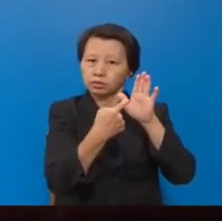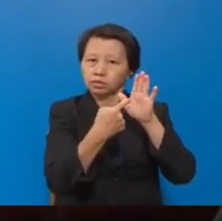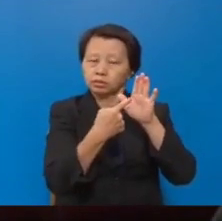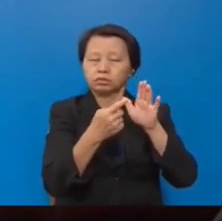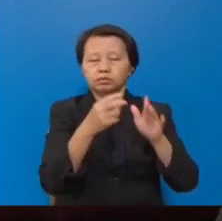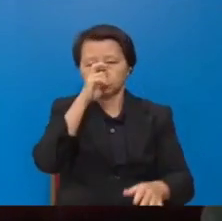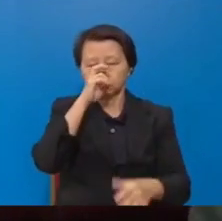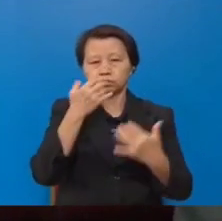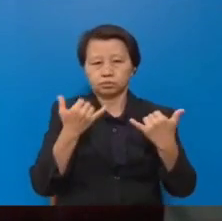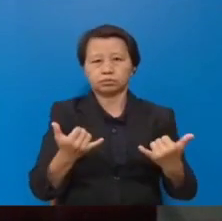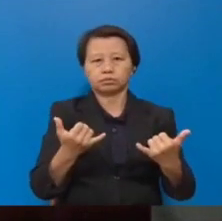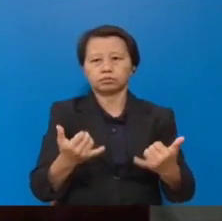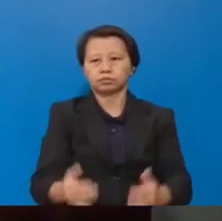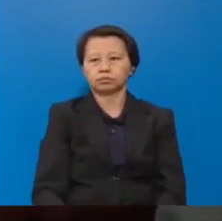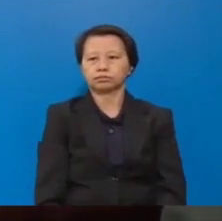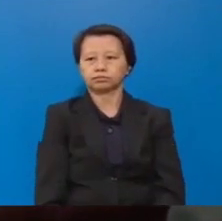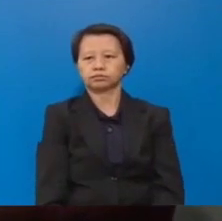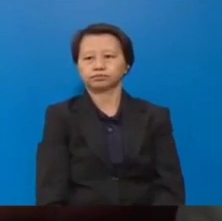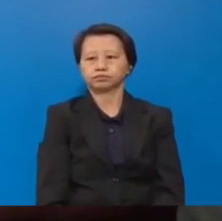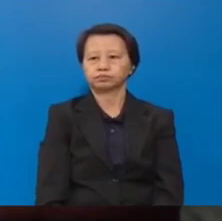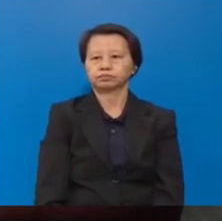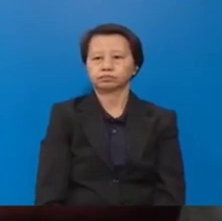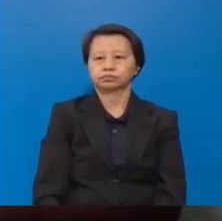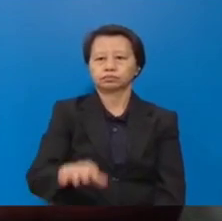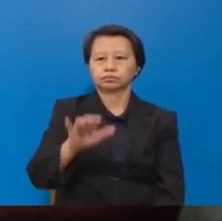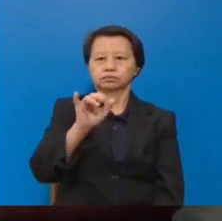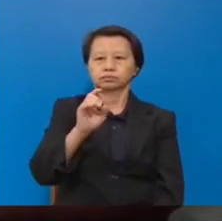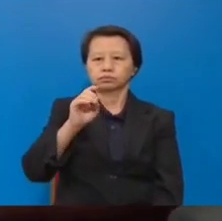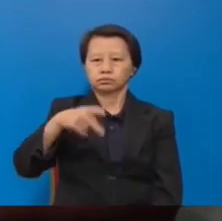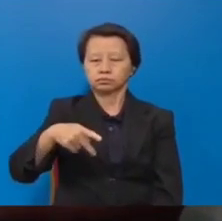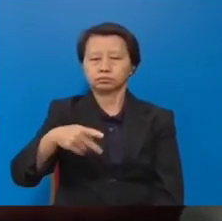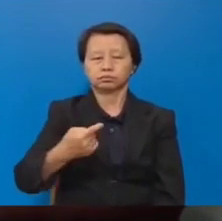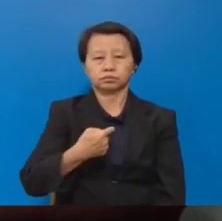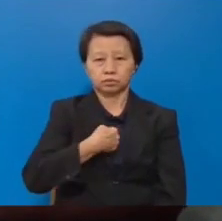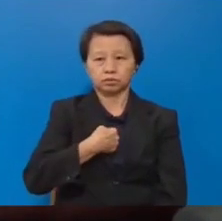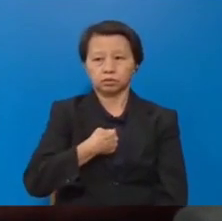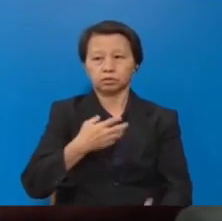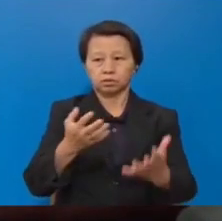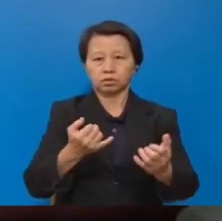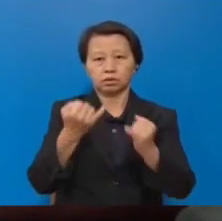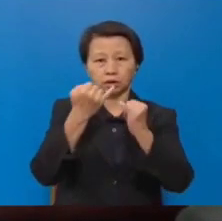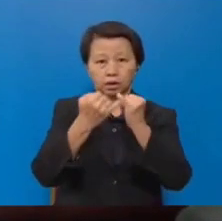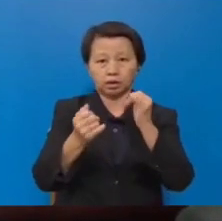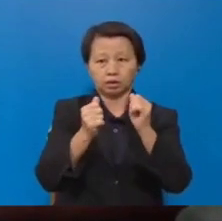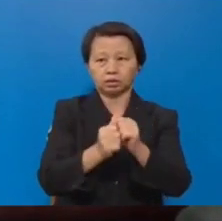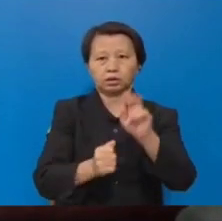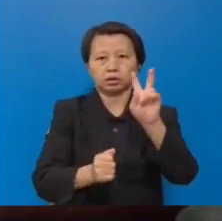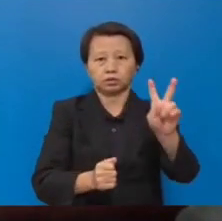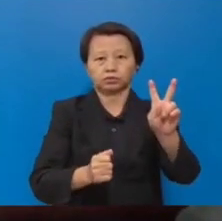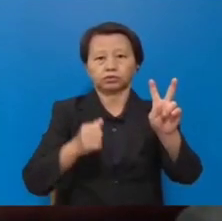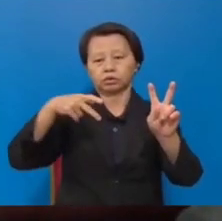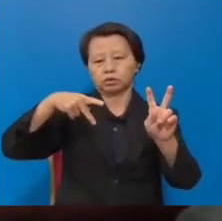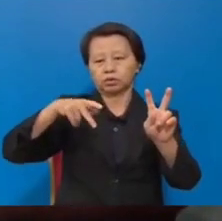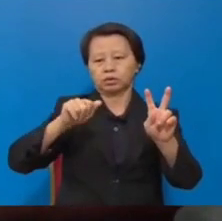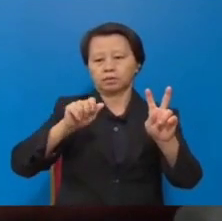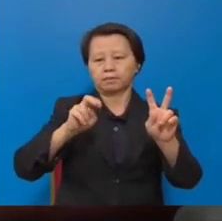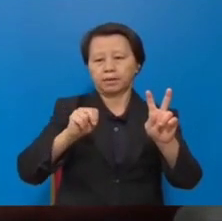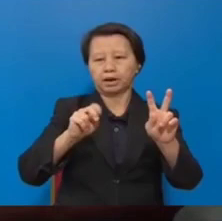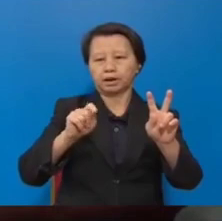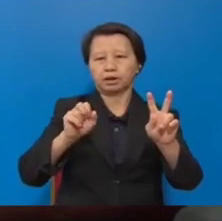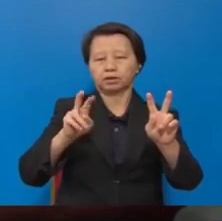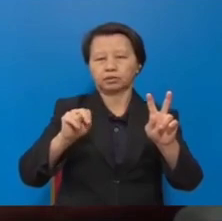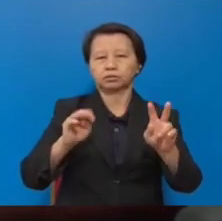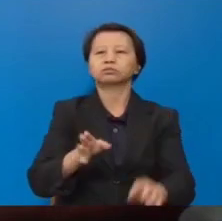yang sedang berkuasa tasyri yang dipertua saya ingin akhiri dengan doa tangkap pantun